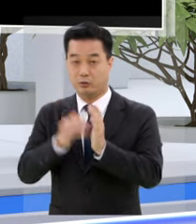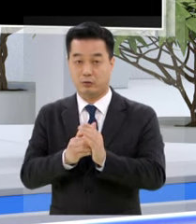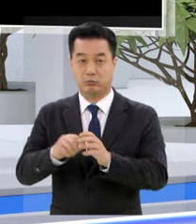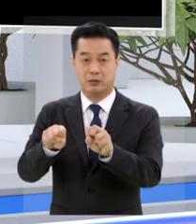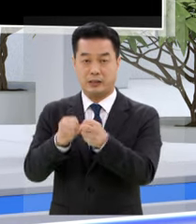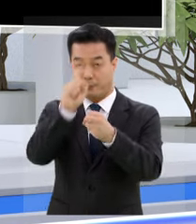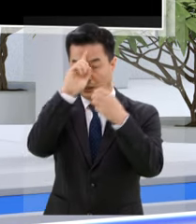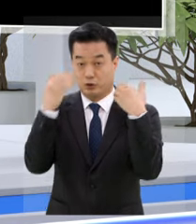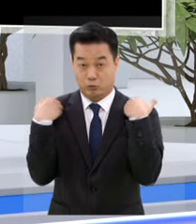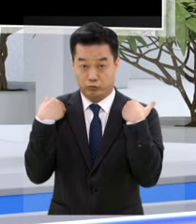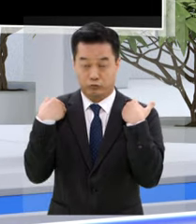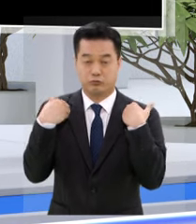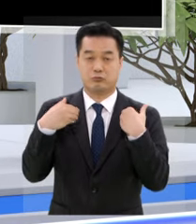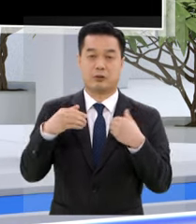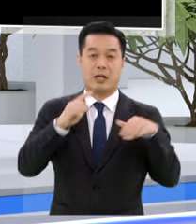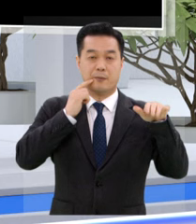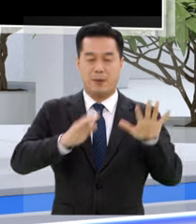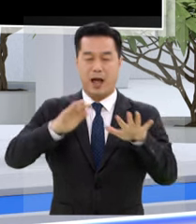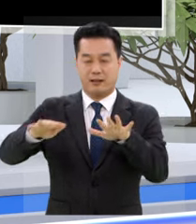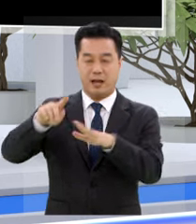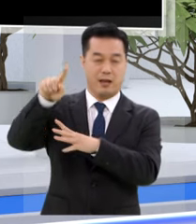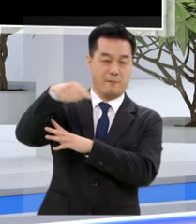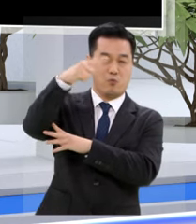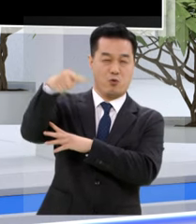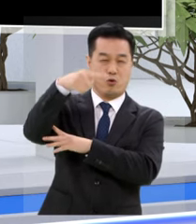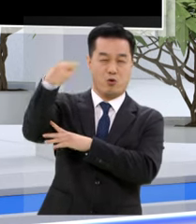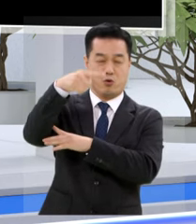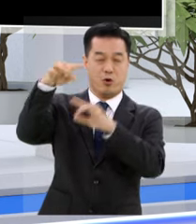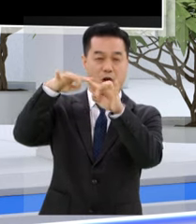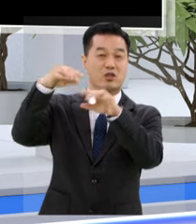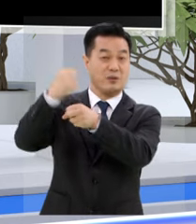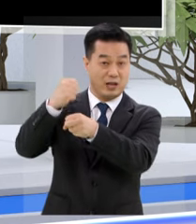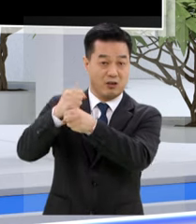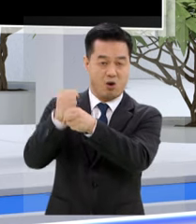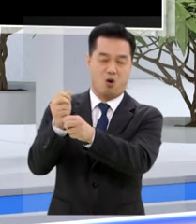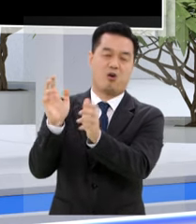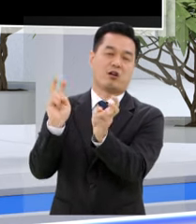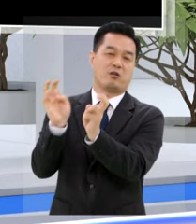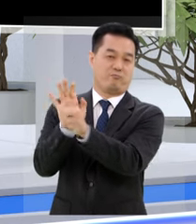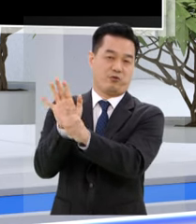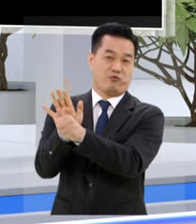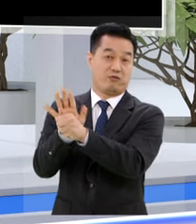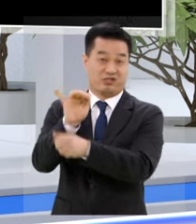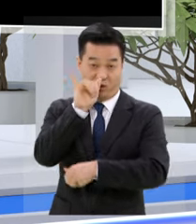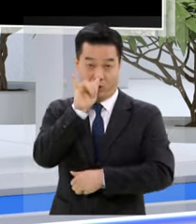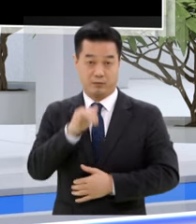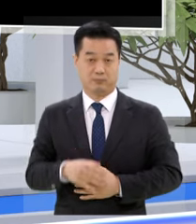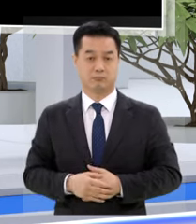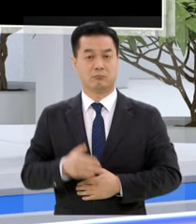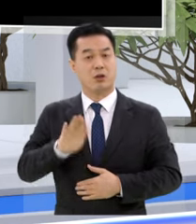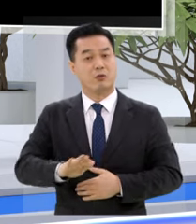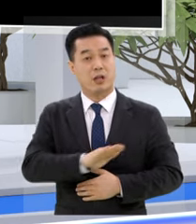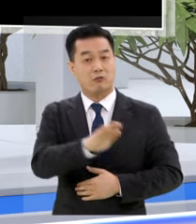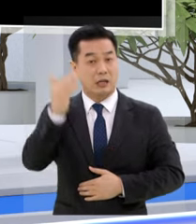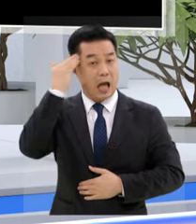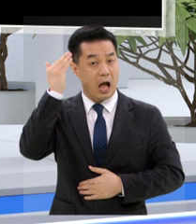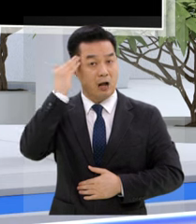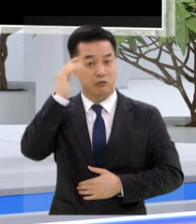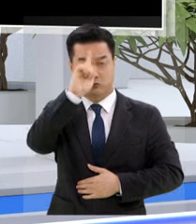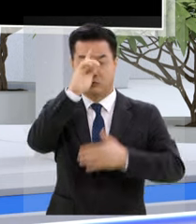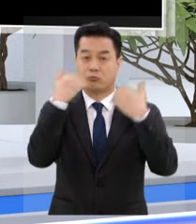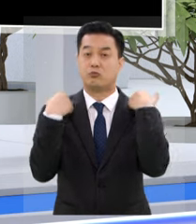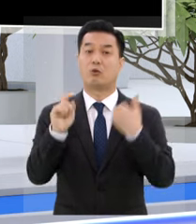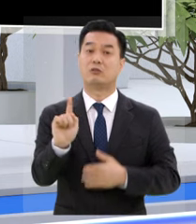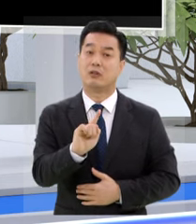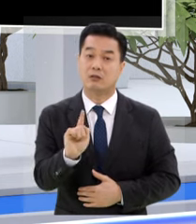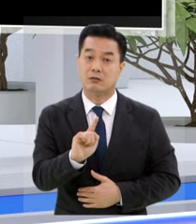해상풍력 건설 등으로 그 기업을 적극 지원하고 있습니다 그런 정부는